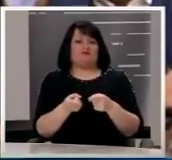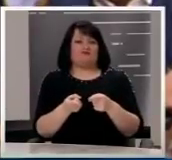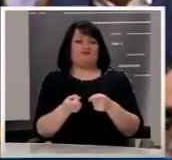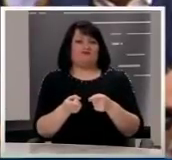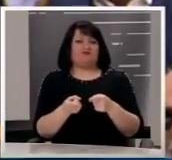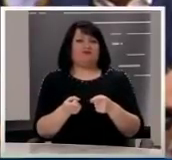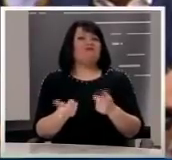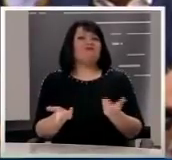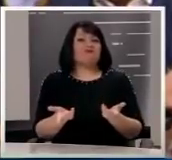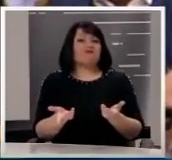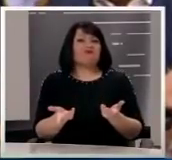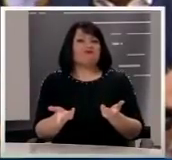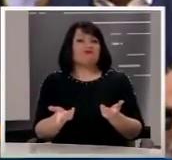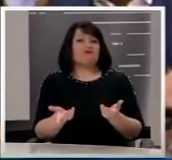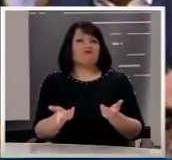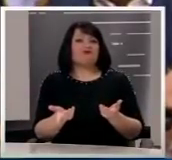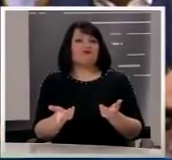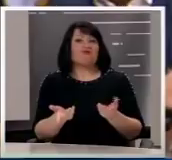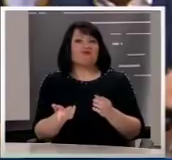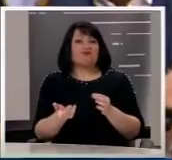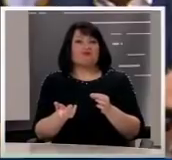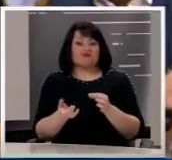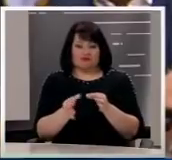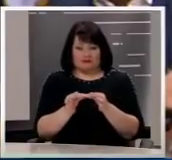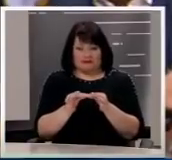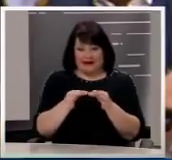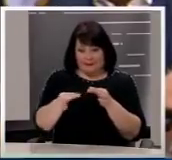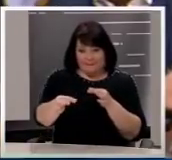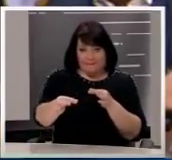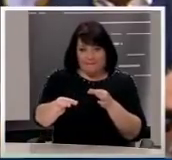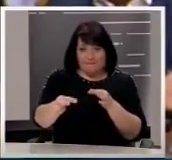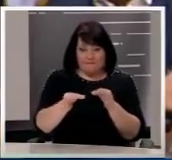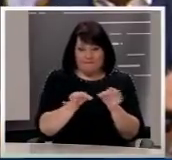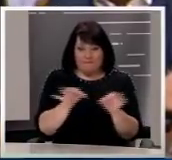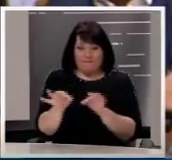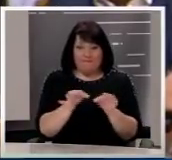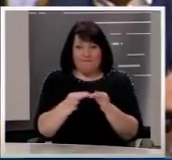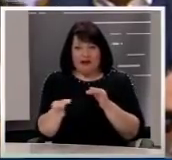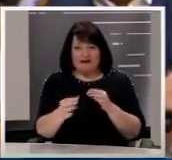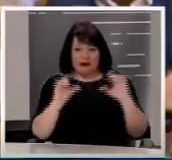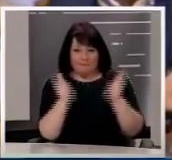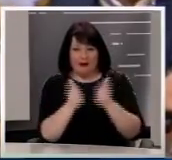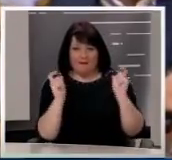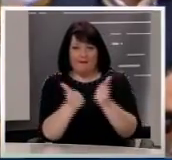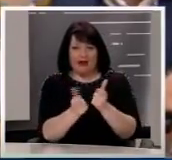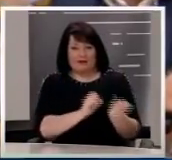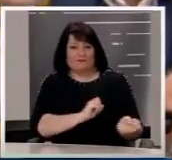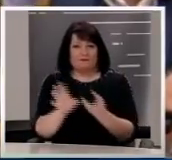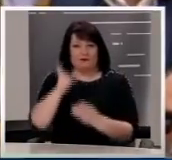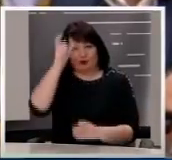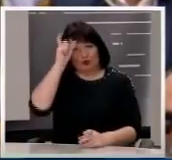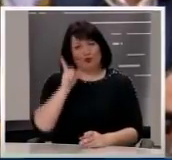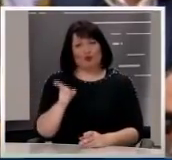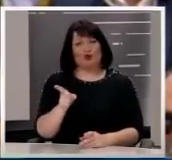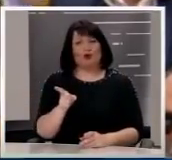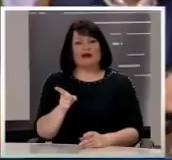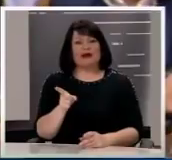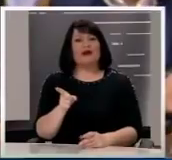για κάποιες δεκάδες μέτρα στην άλλη πλευρά και συνελήφθησαν και βρίσκονται σήμερα σε